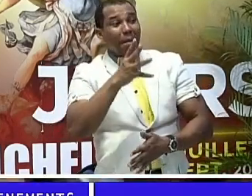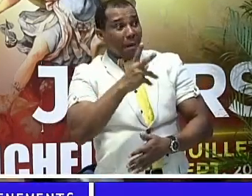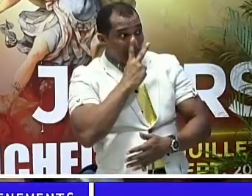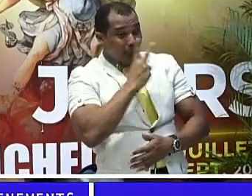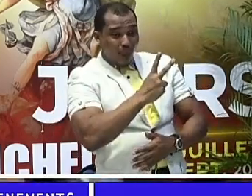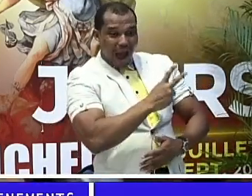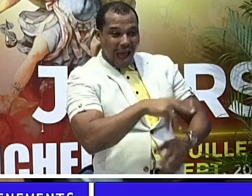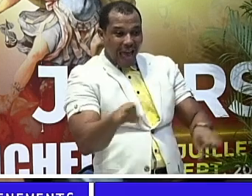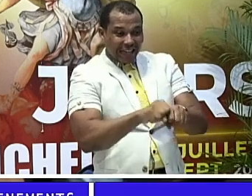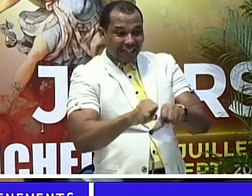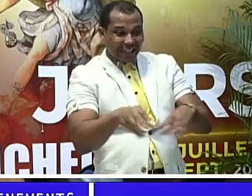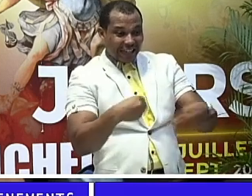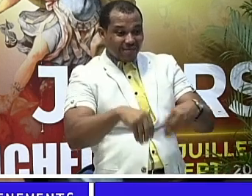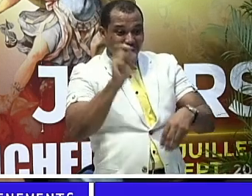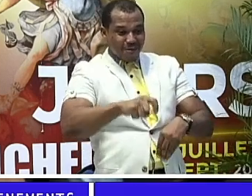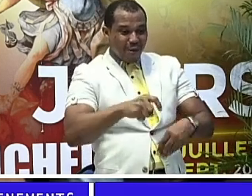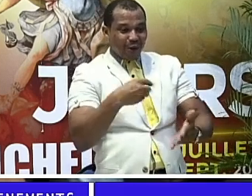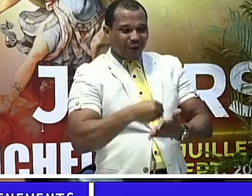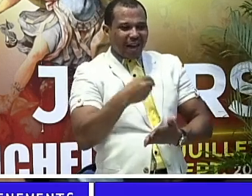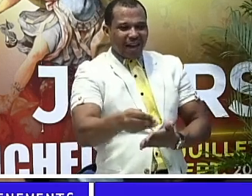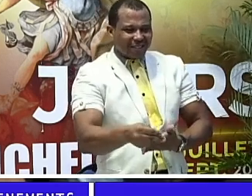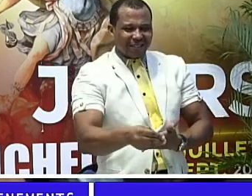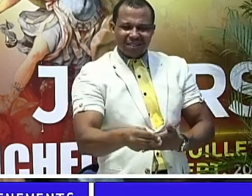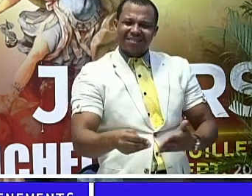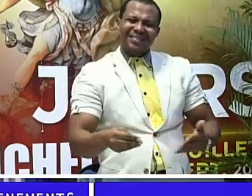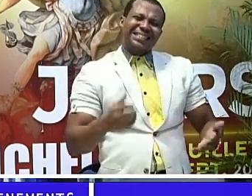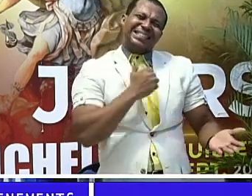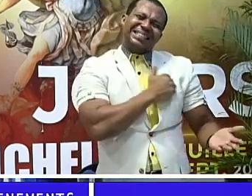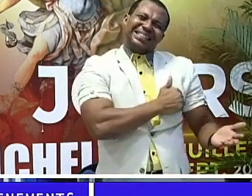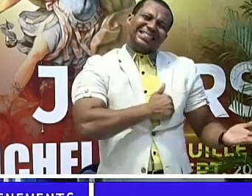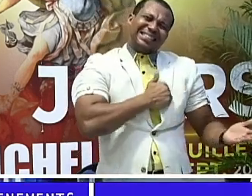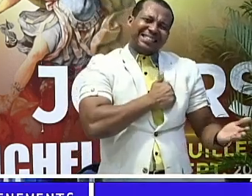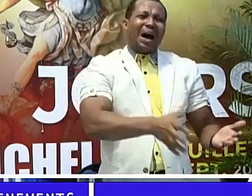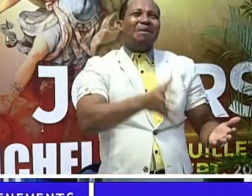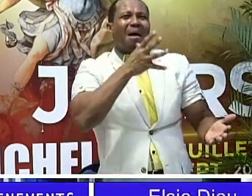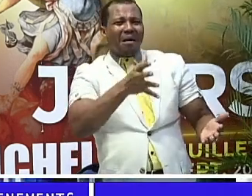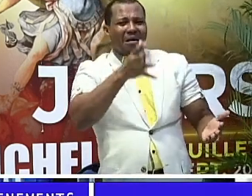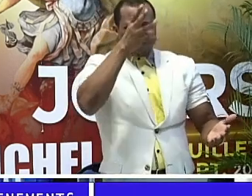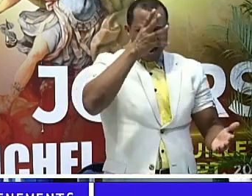des diables malheureux l'autre bois, il y a dépensé vous, Ibaou. Maman a